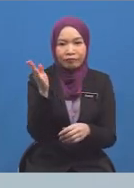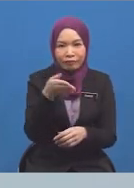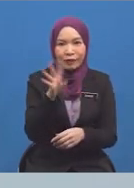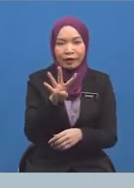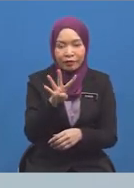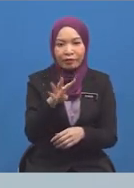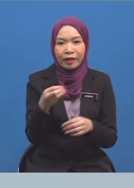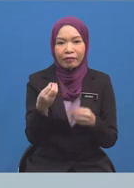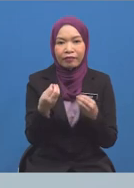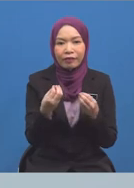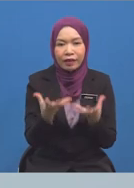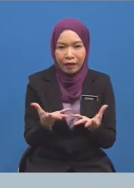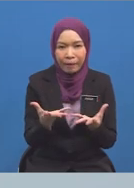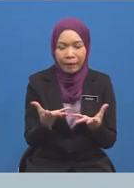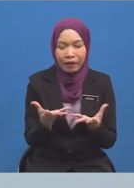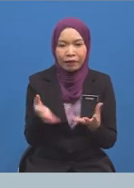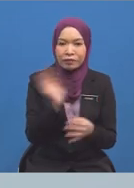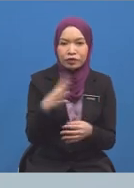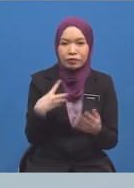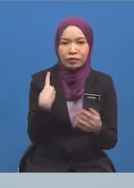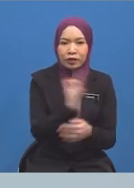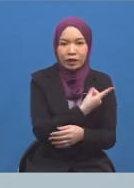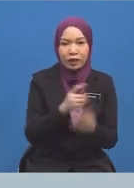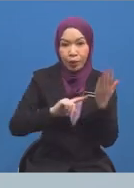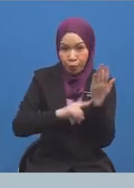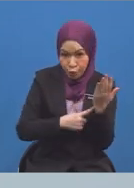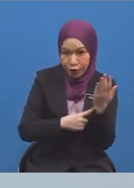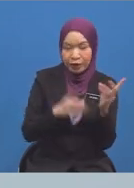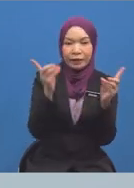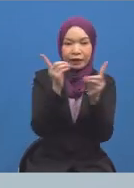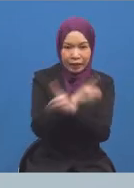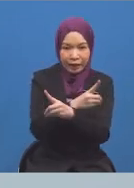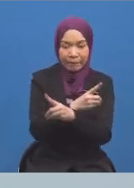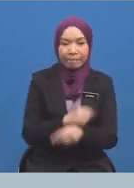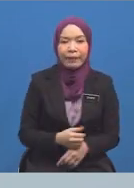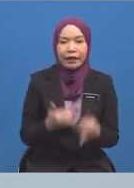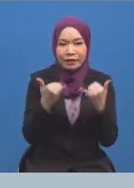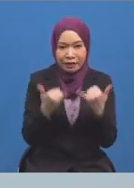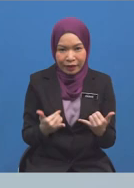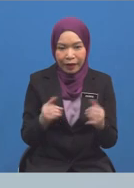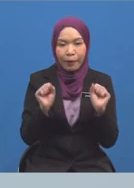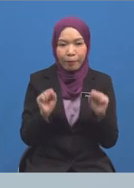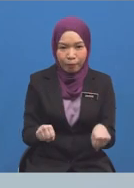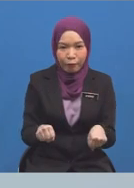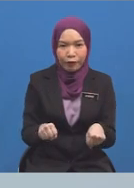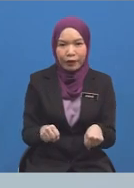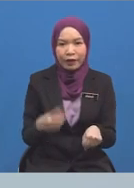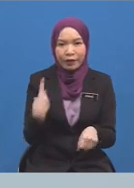Nah Joong Ki temula menara sekarang bonella